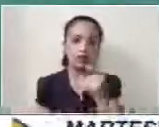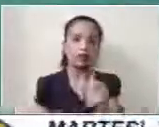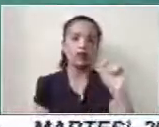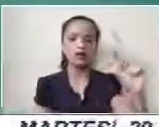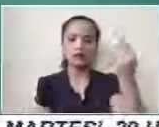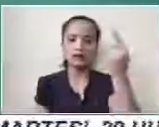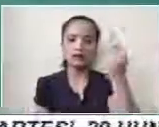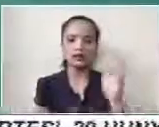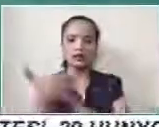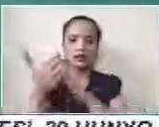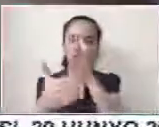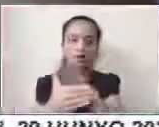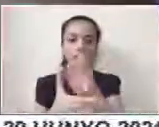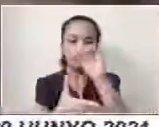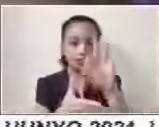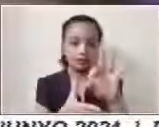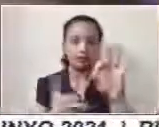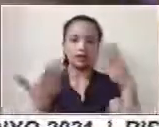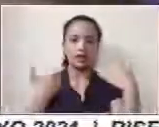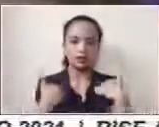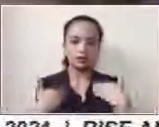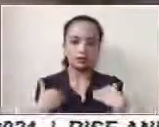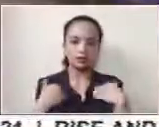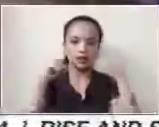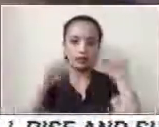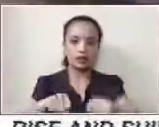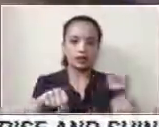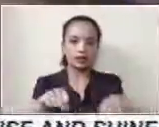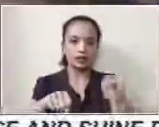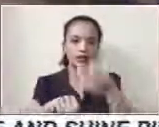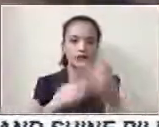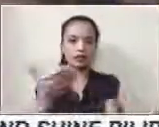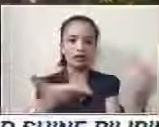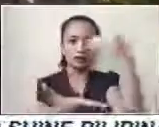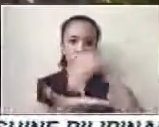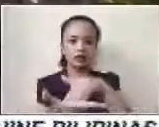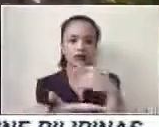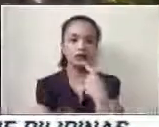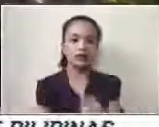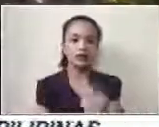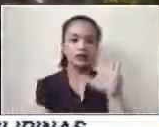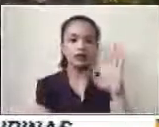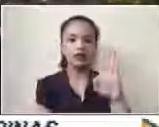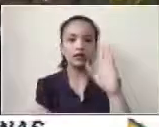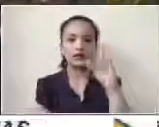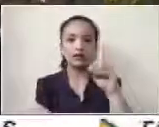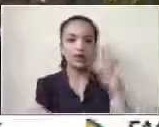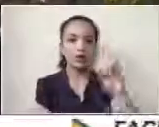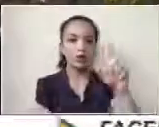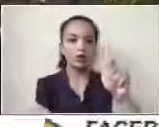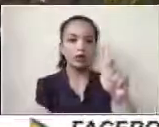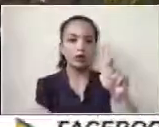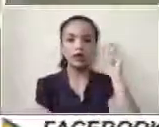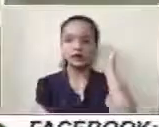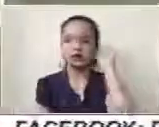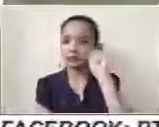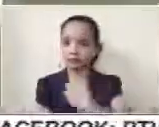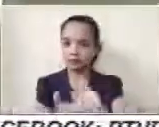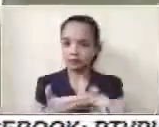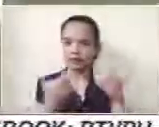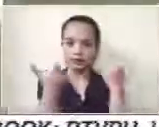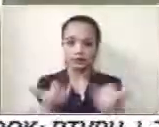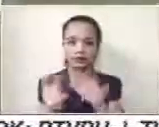DOT, 96% ng mga Pilipino base sa kanilang huling travel survey nagsabing mas kampanting bumiyahe sa mga lugar